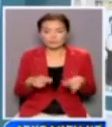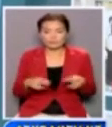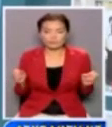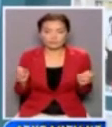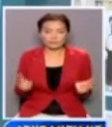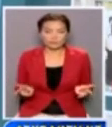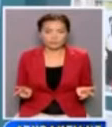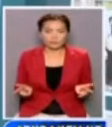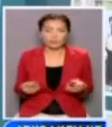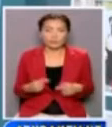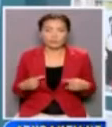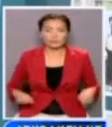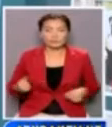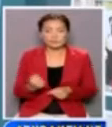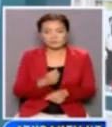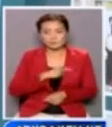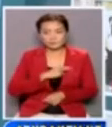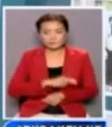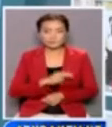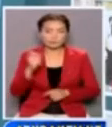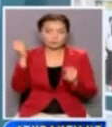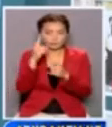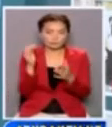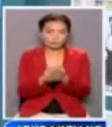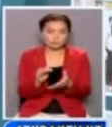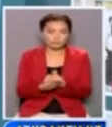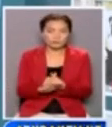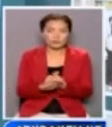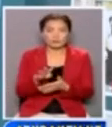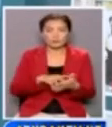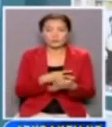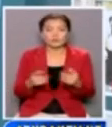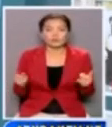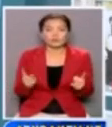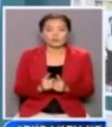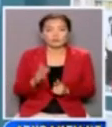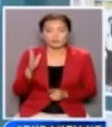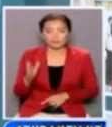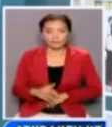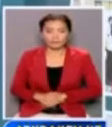формации пути проведения ознакомили с графиками встреч